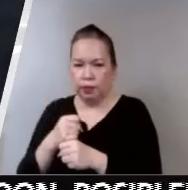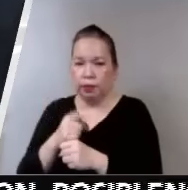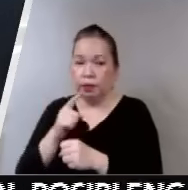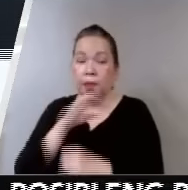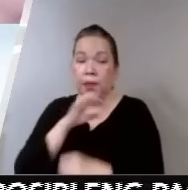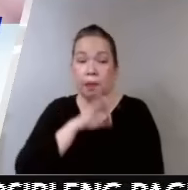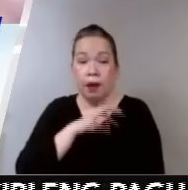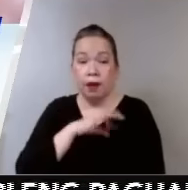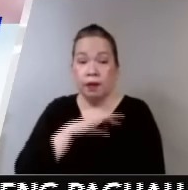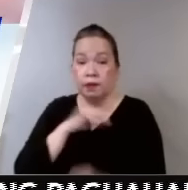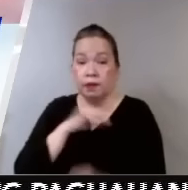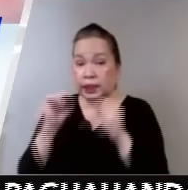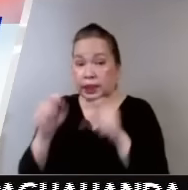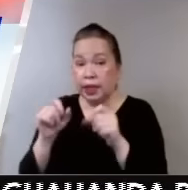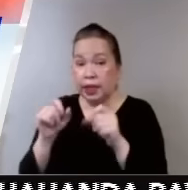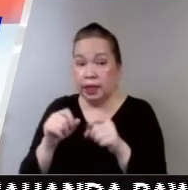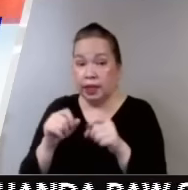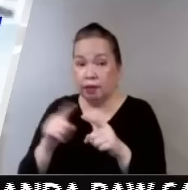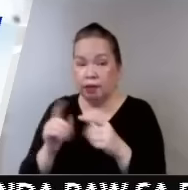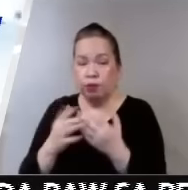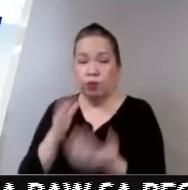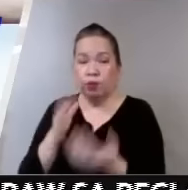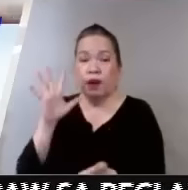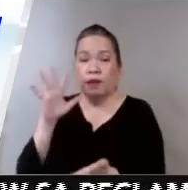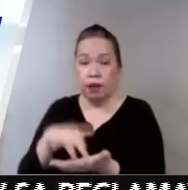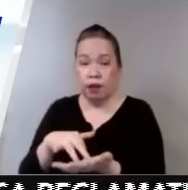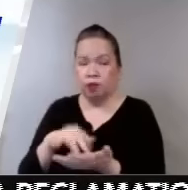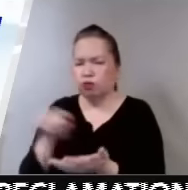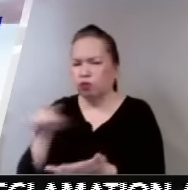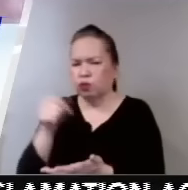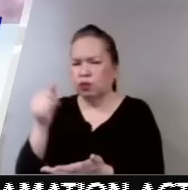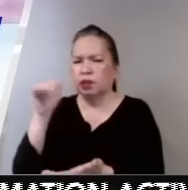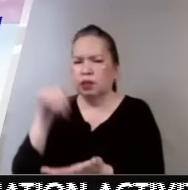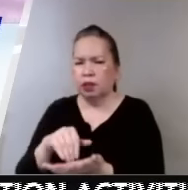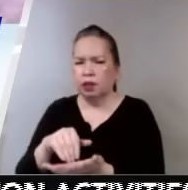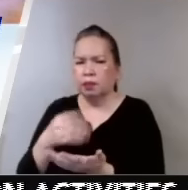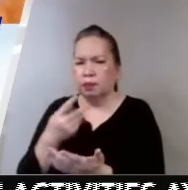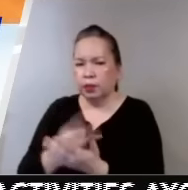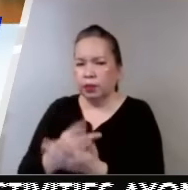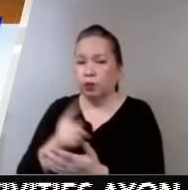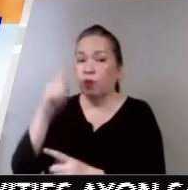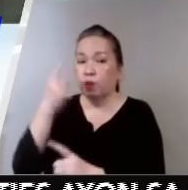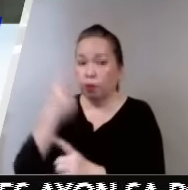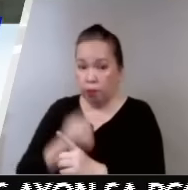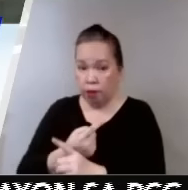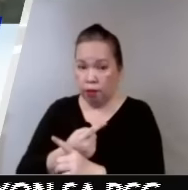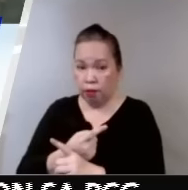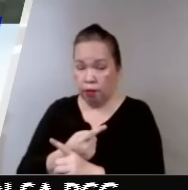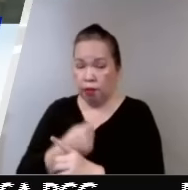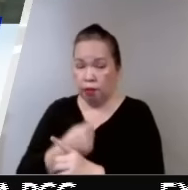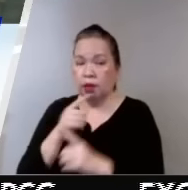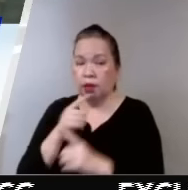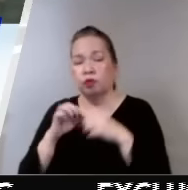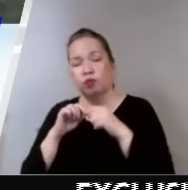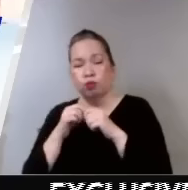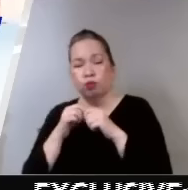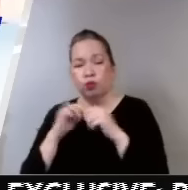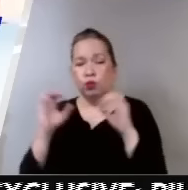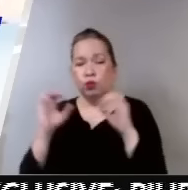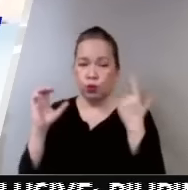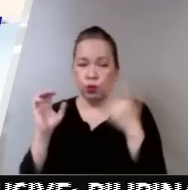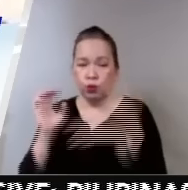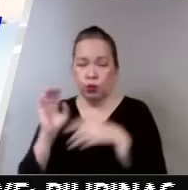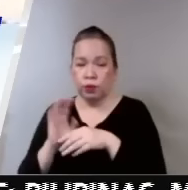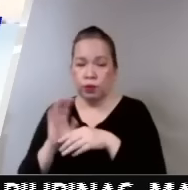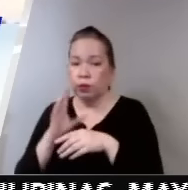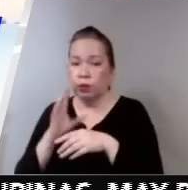pagbebenta ng mga yan, 5,000 to 10,000 pesos kada buwan. At dahil chill lang ang crochet business, ang mamis na